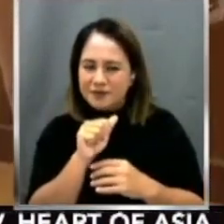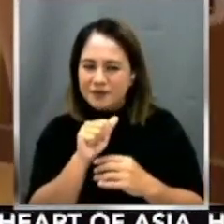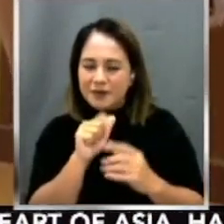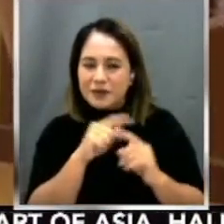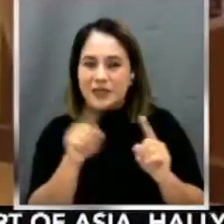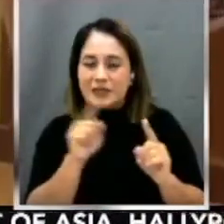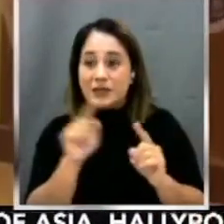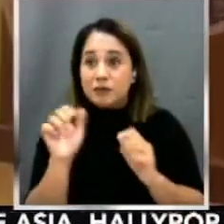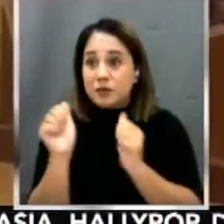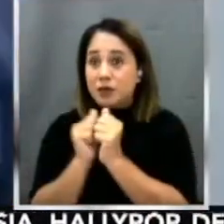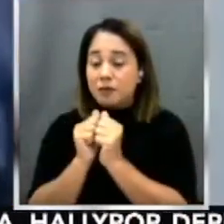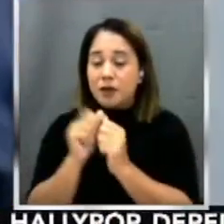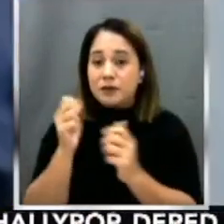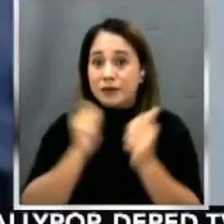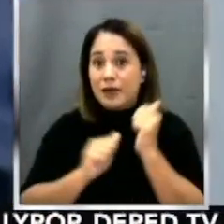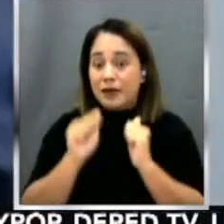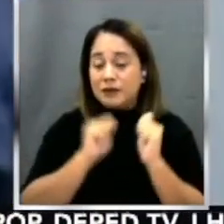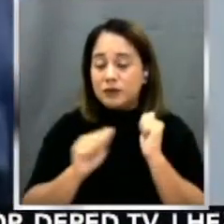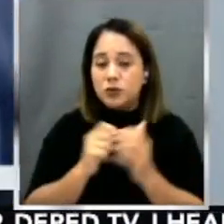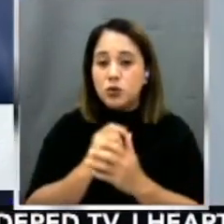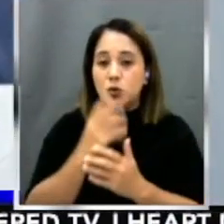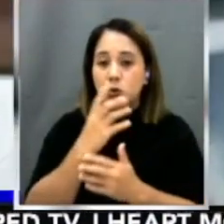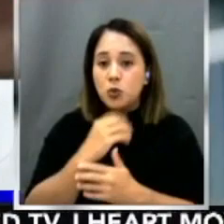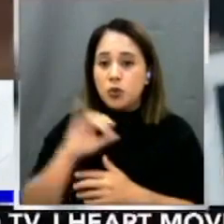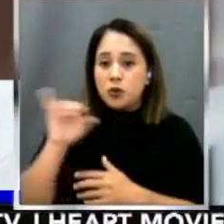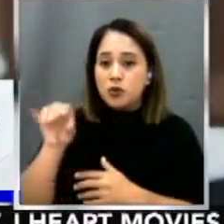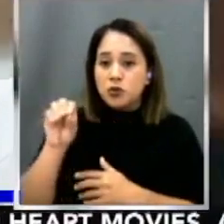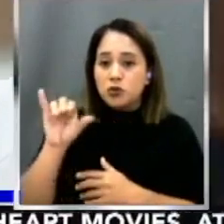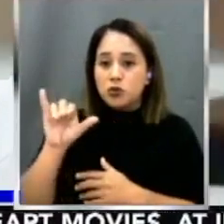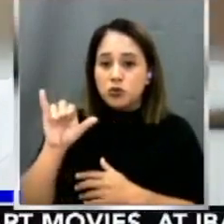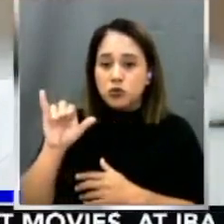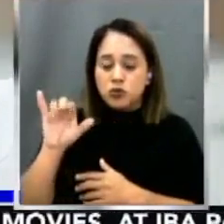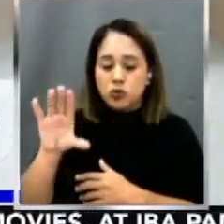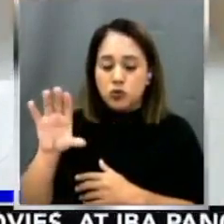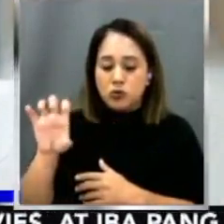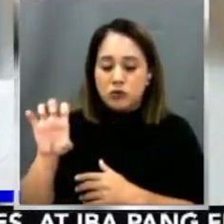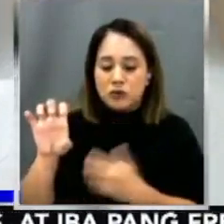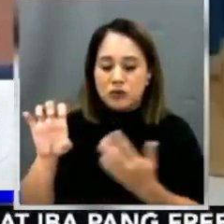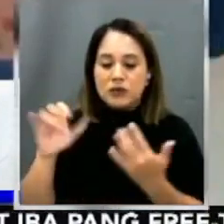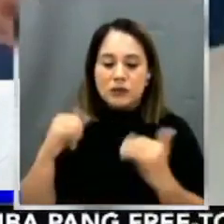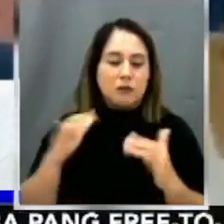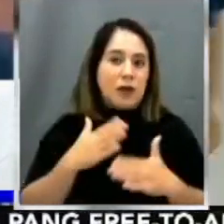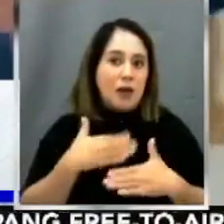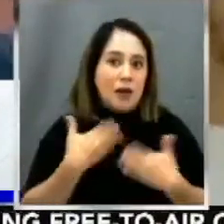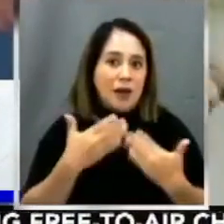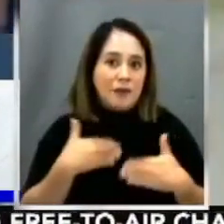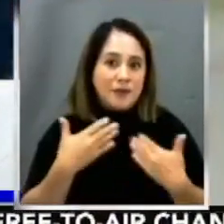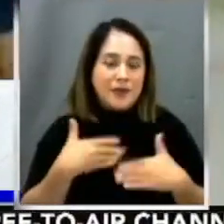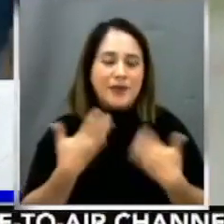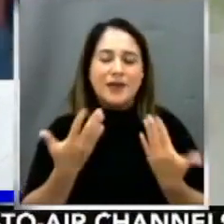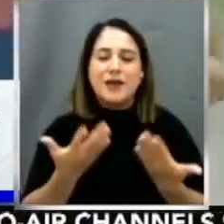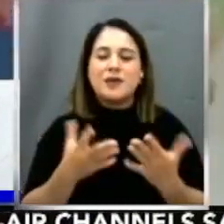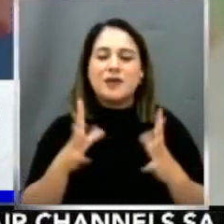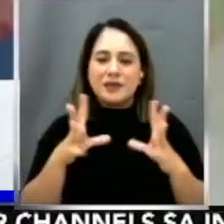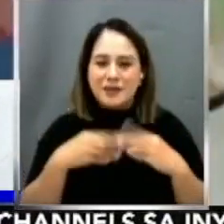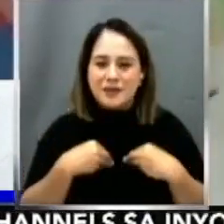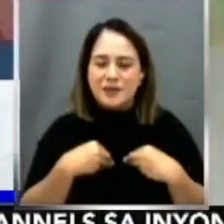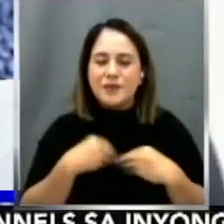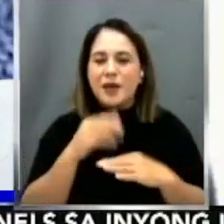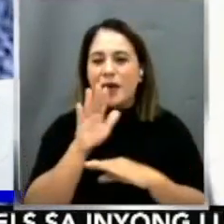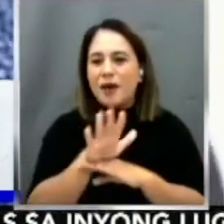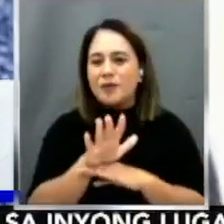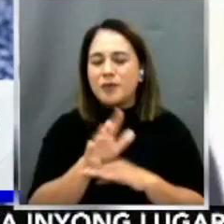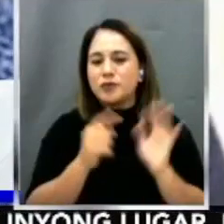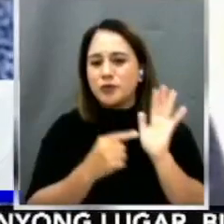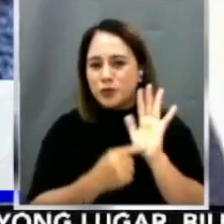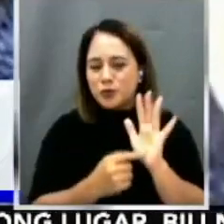Shayne sa Raising Mamay na si Joyce Ching. Masaya rin sa magandang pagtanggap sa kanilang afternoon prime show.